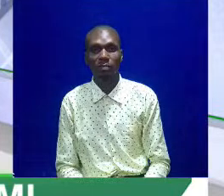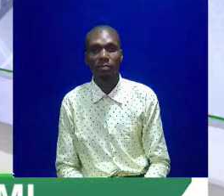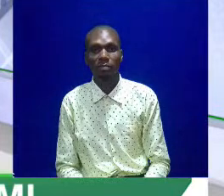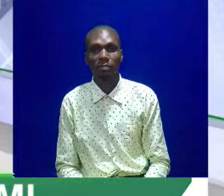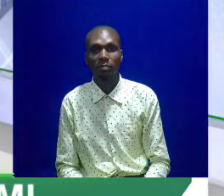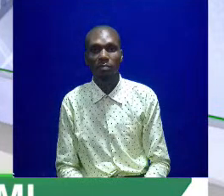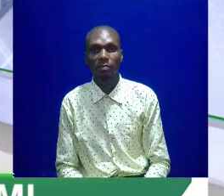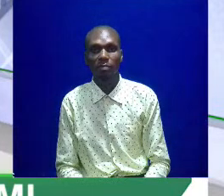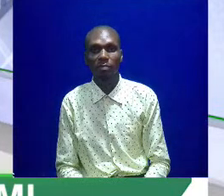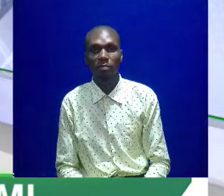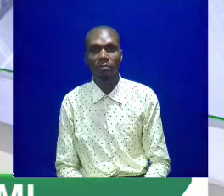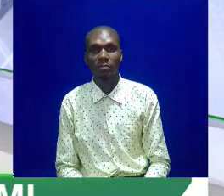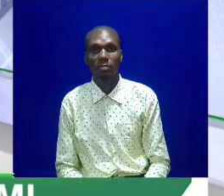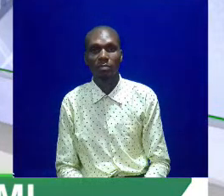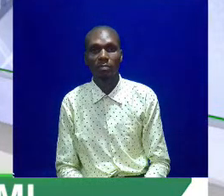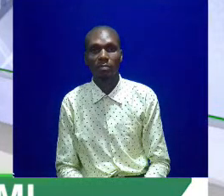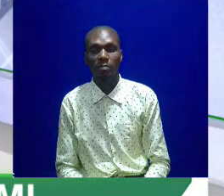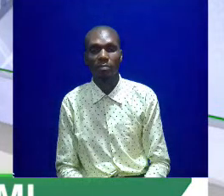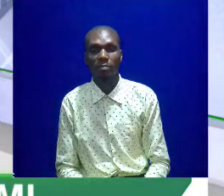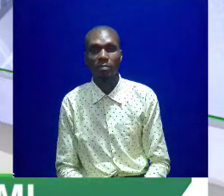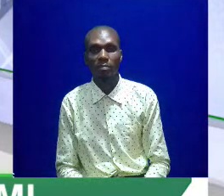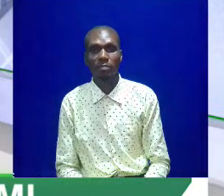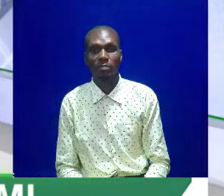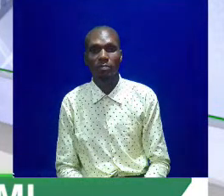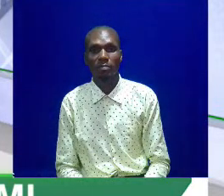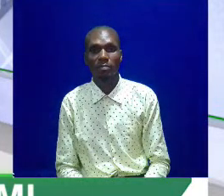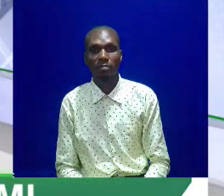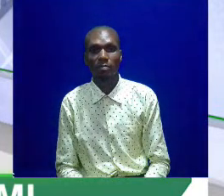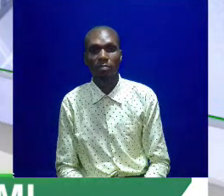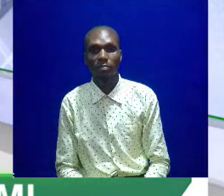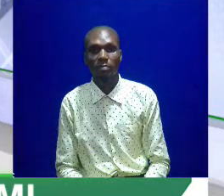Abigail Nyanchama uyone kyabunati bicaneri ogicya